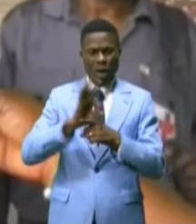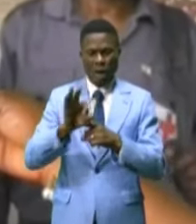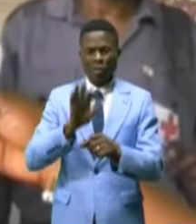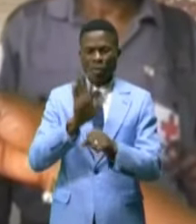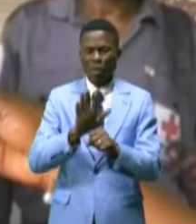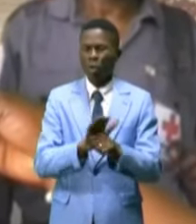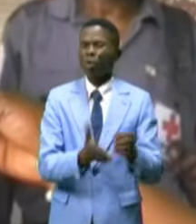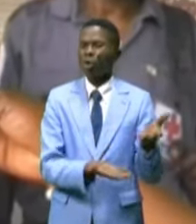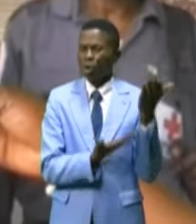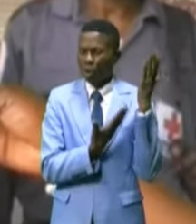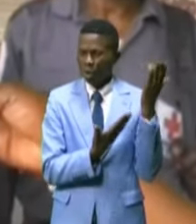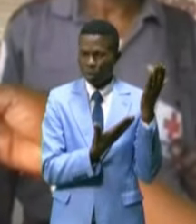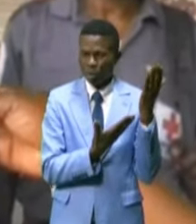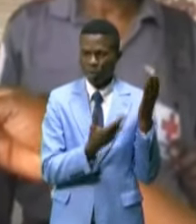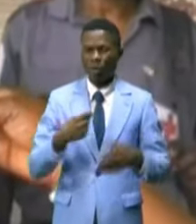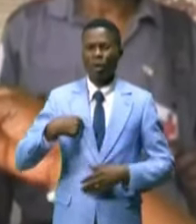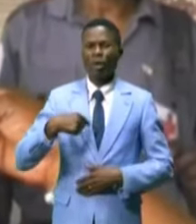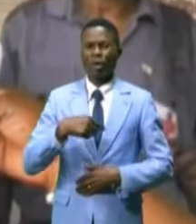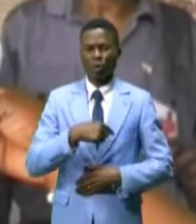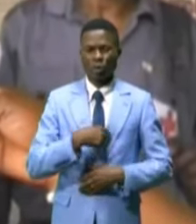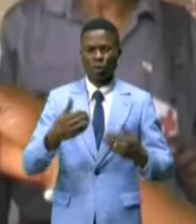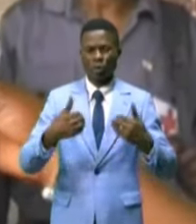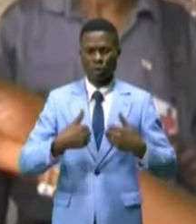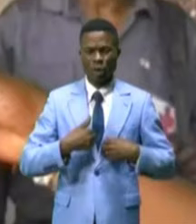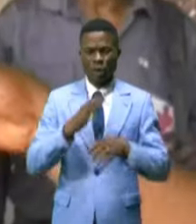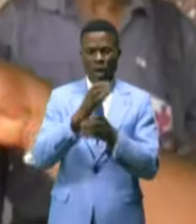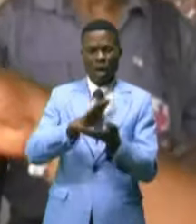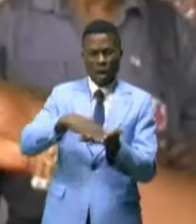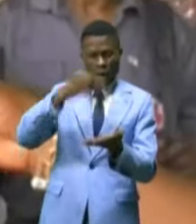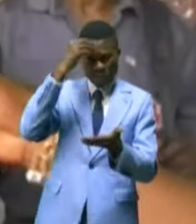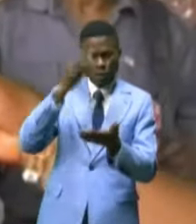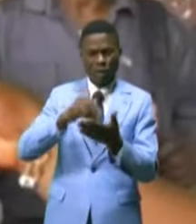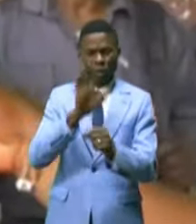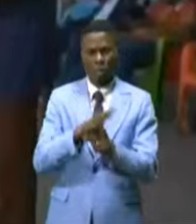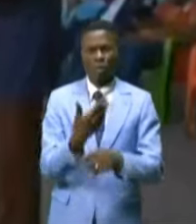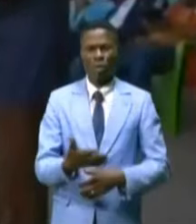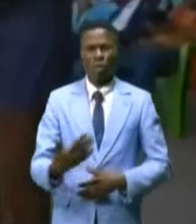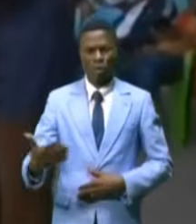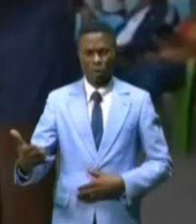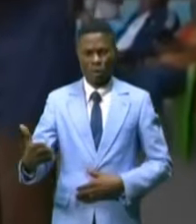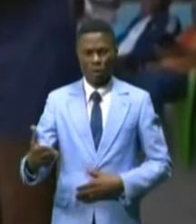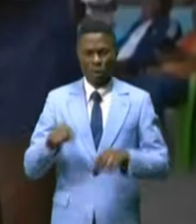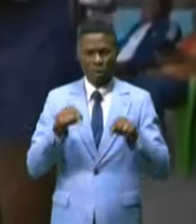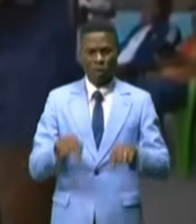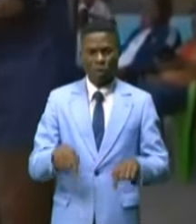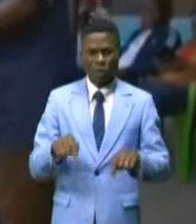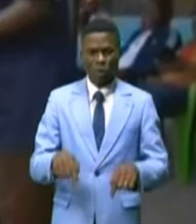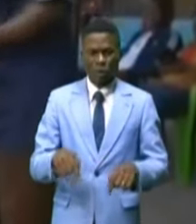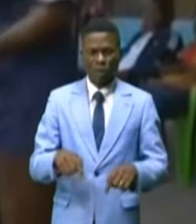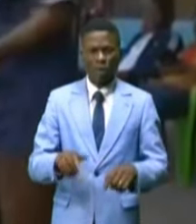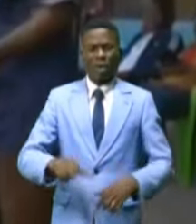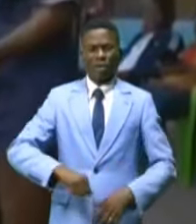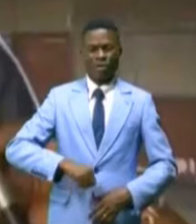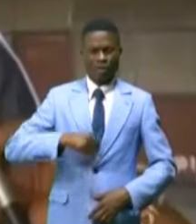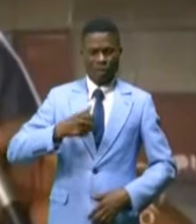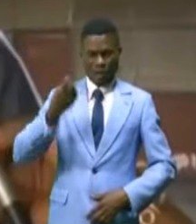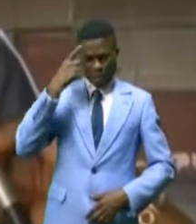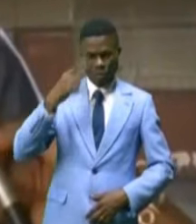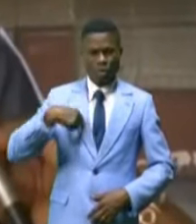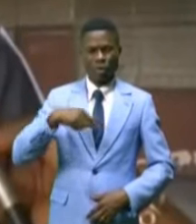tellement importante et nous avons bénéficié à beaucoup de matières. Nous sommes aujourd'hui fiers